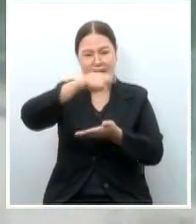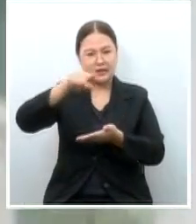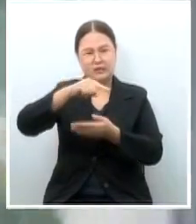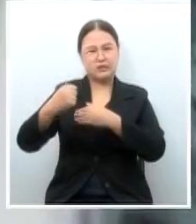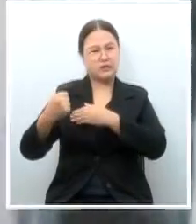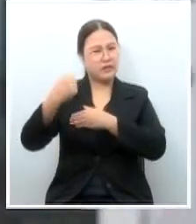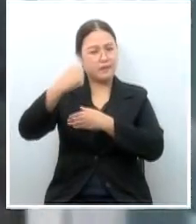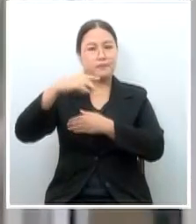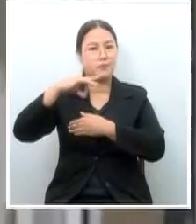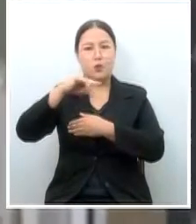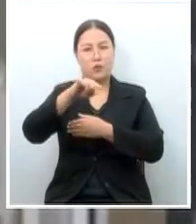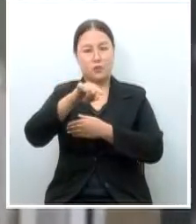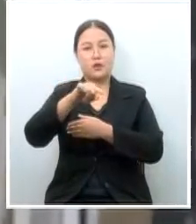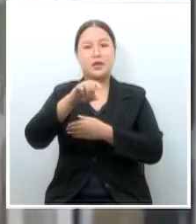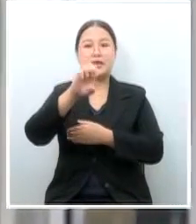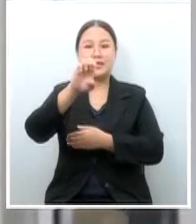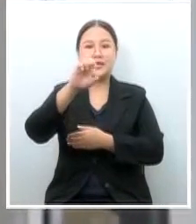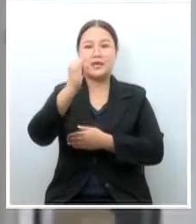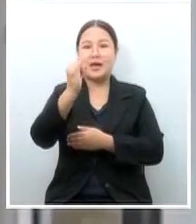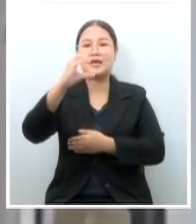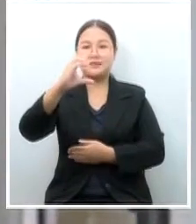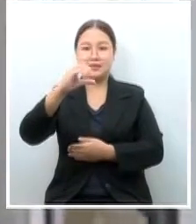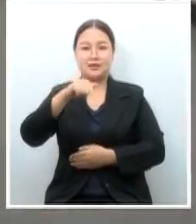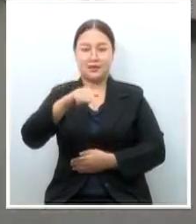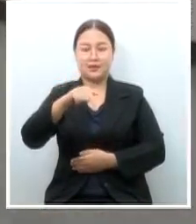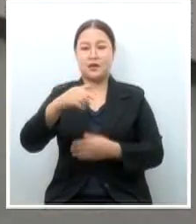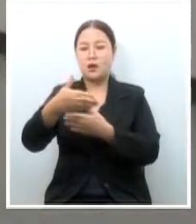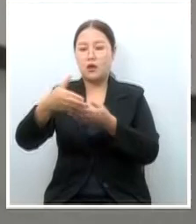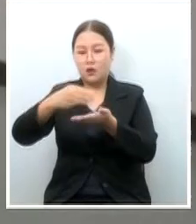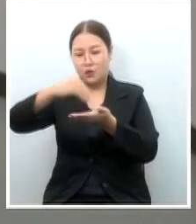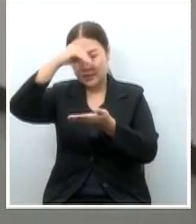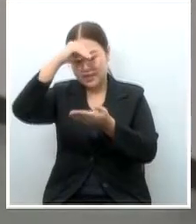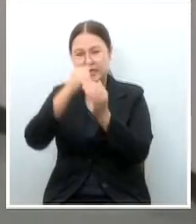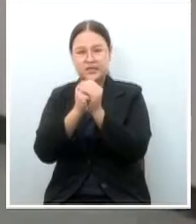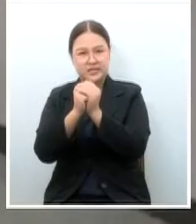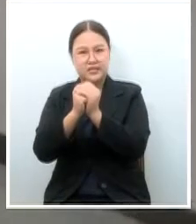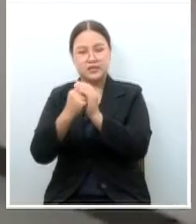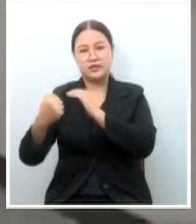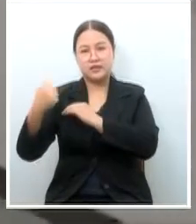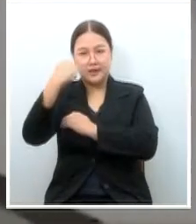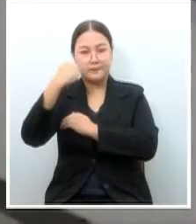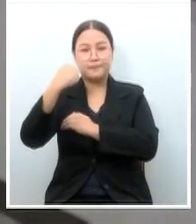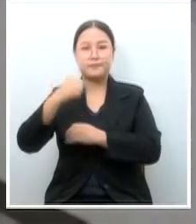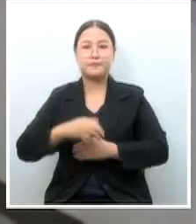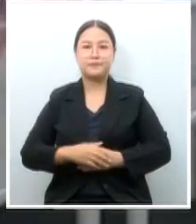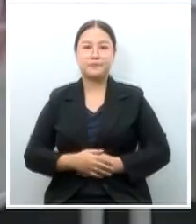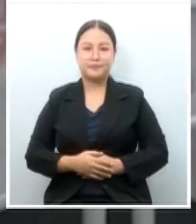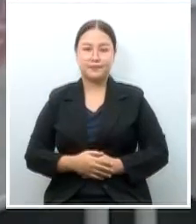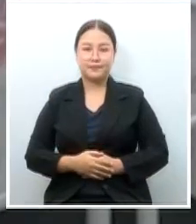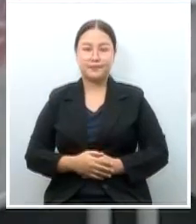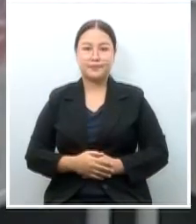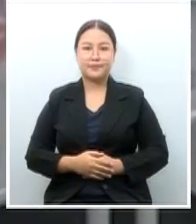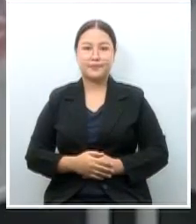Intensive Course หรือ EIC ห้องเรียนพิเศษภาษาจีนเข้มข้น Chinese Intensive Course ห